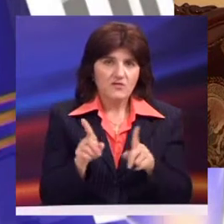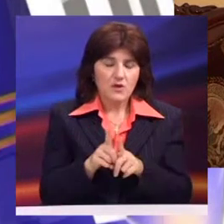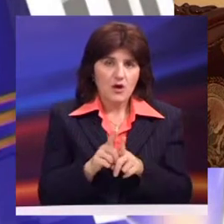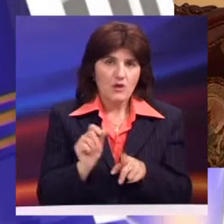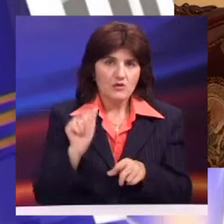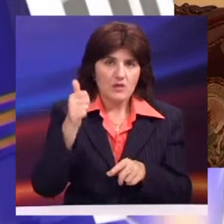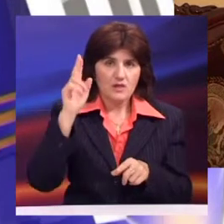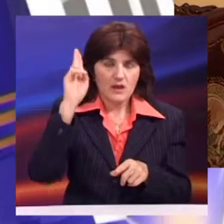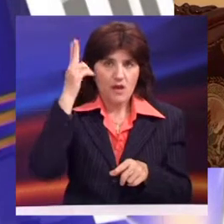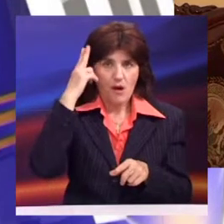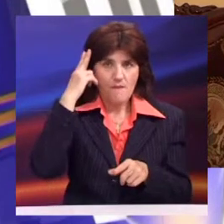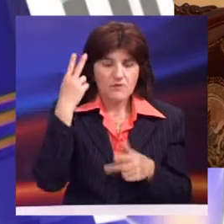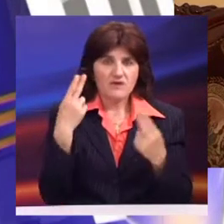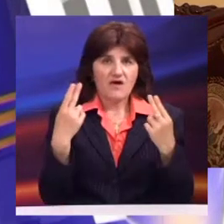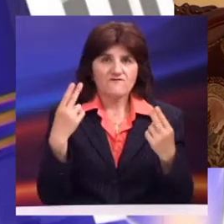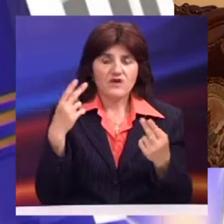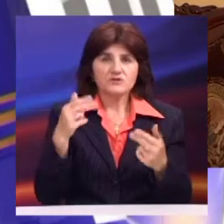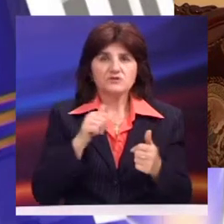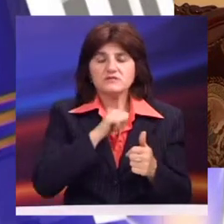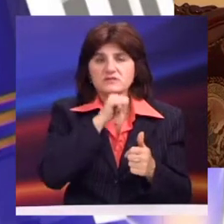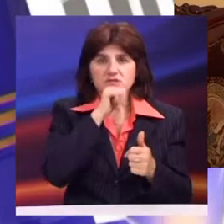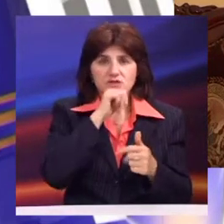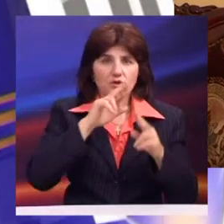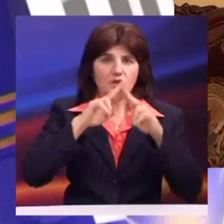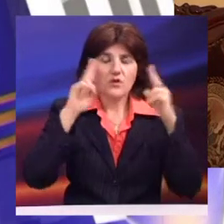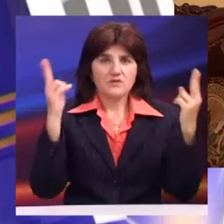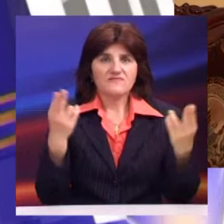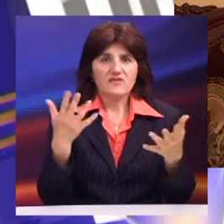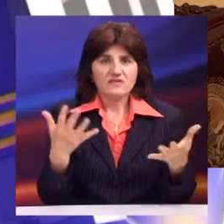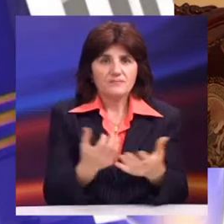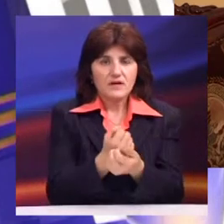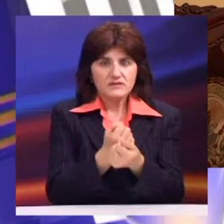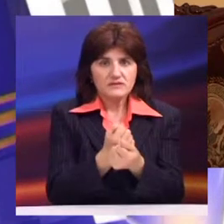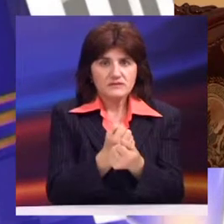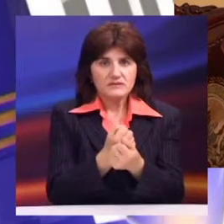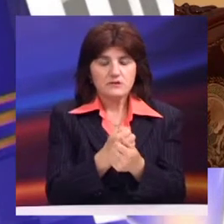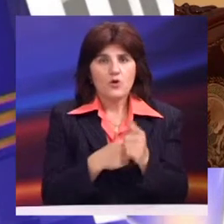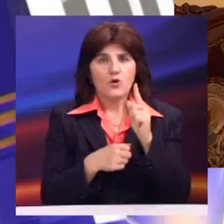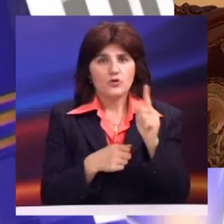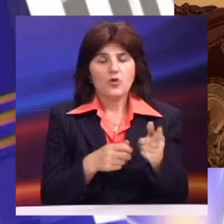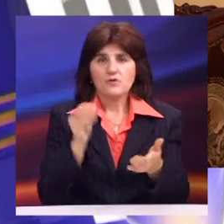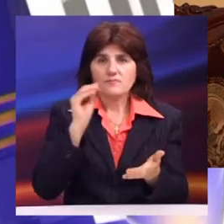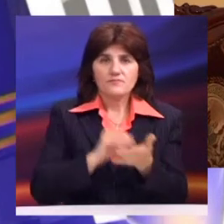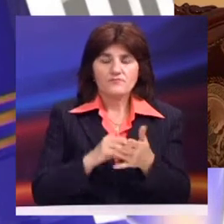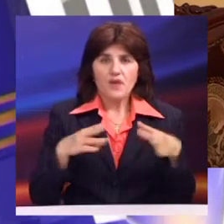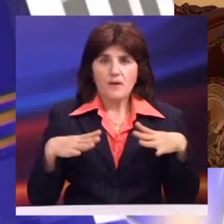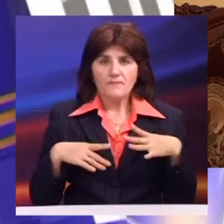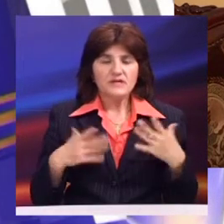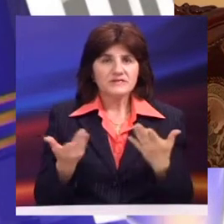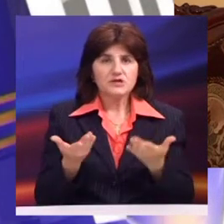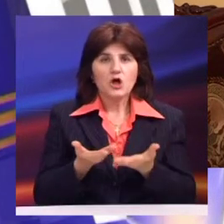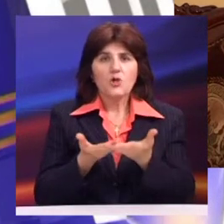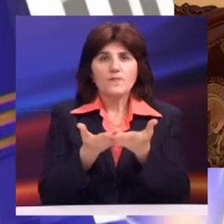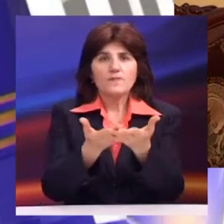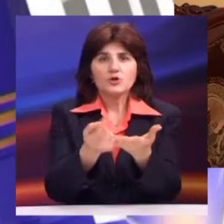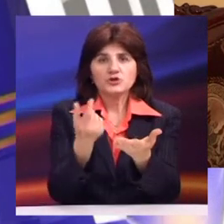veličanstveni i za nas hrišćane veoma bitan događaj u istoriji spasenja sveta. Za narod je on bitan, zašto se nosi to